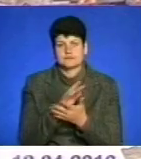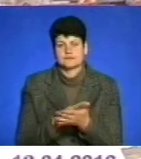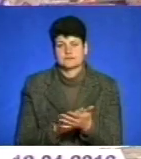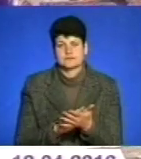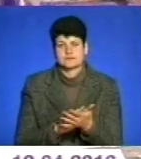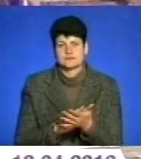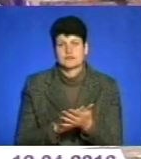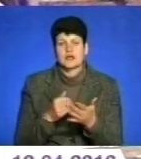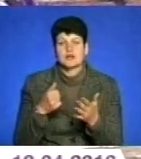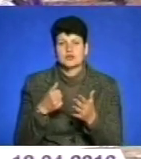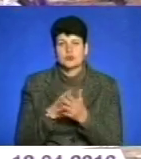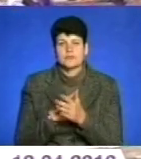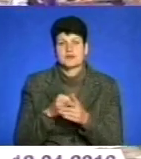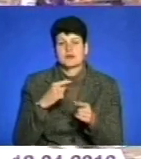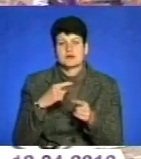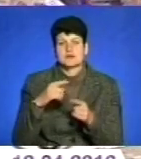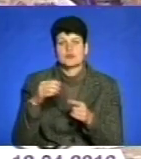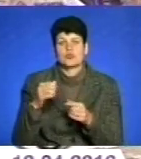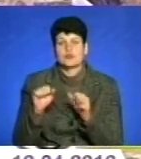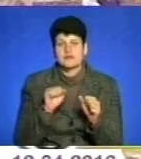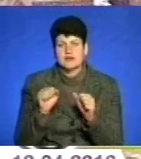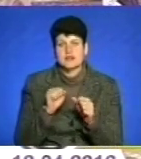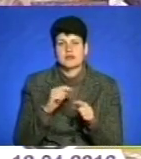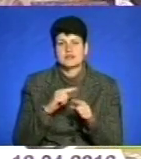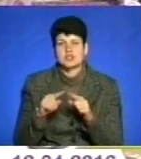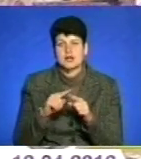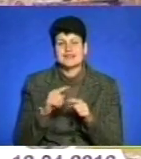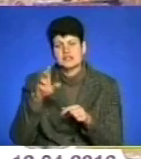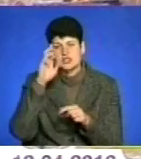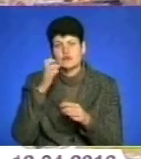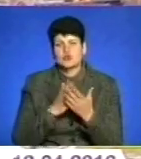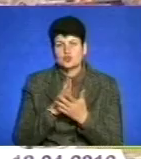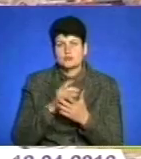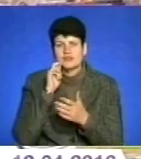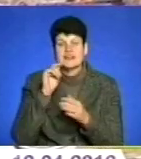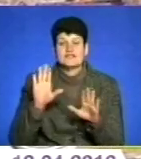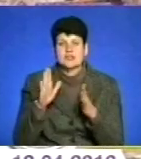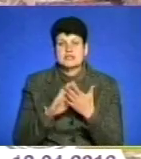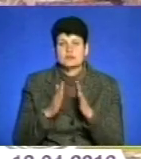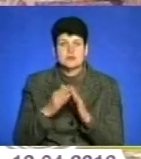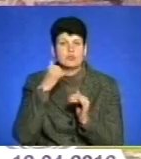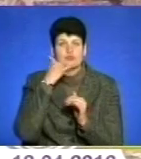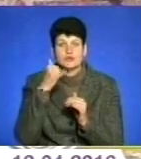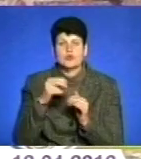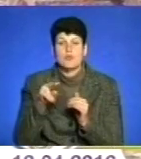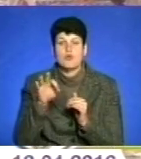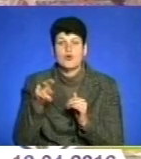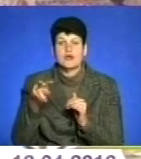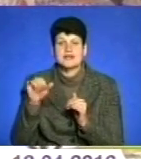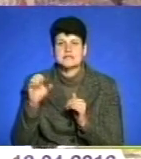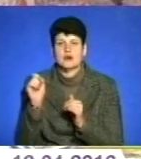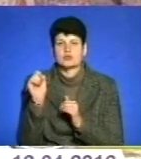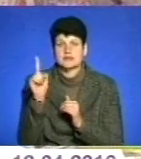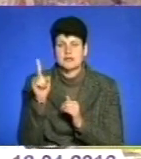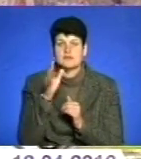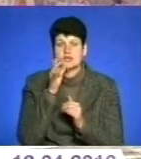До оперативно-координаційного центру управління Державної служби України з надзвичайних ситуацій поступило повідомлення про те, що по вулиці Поліська, 11, під